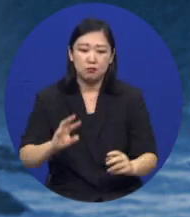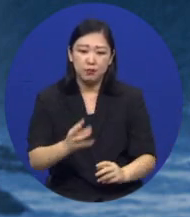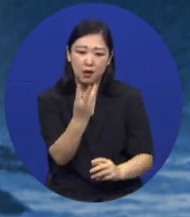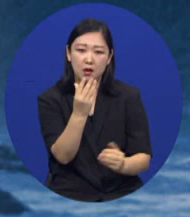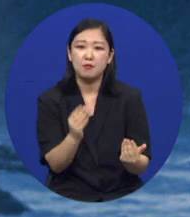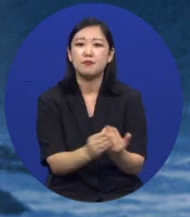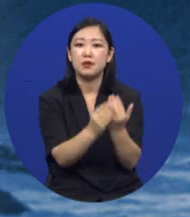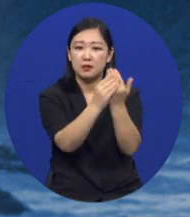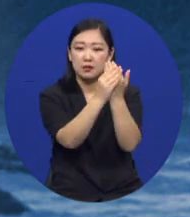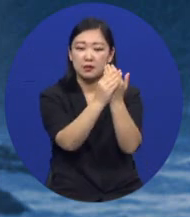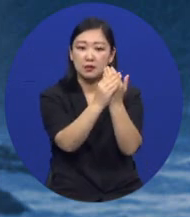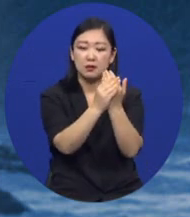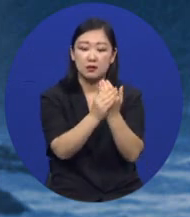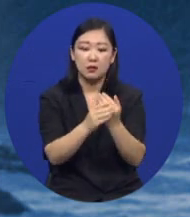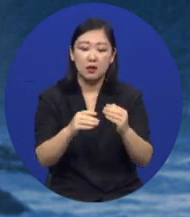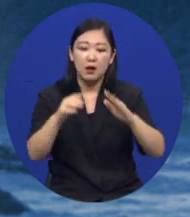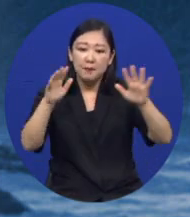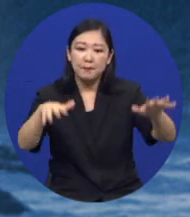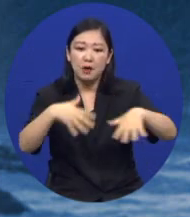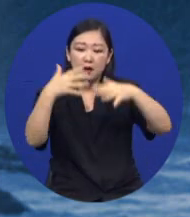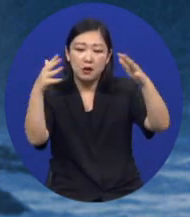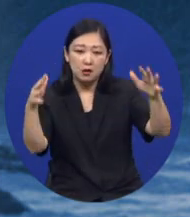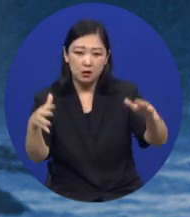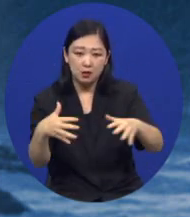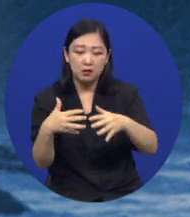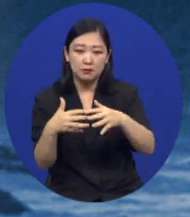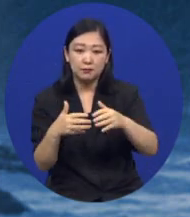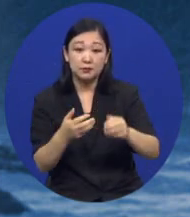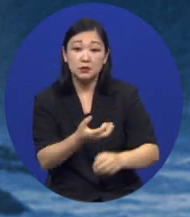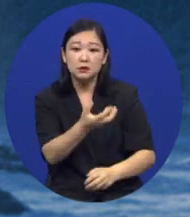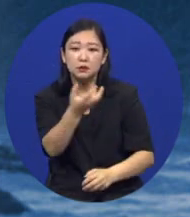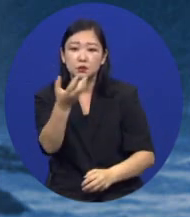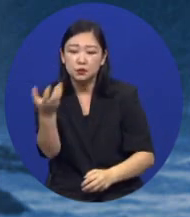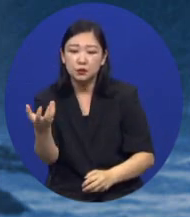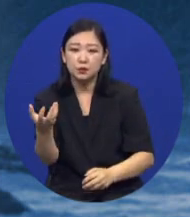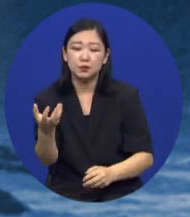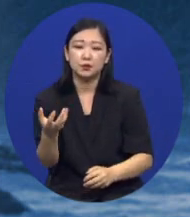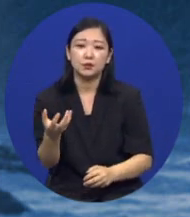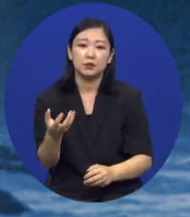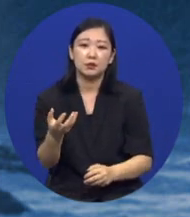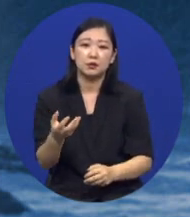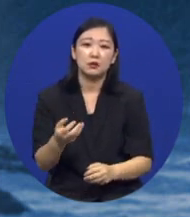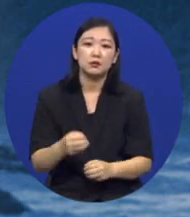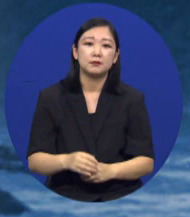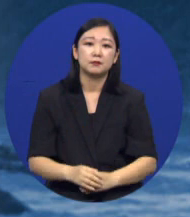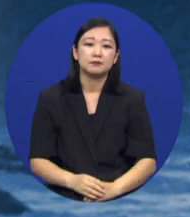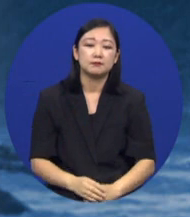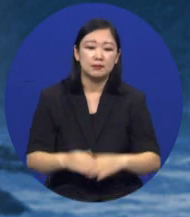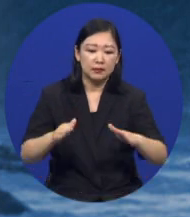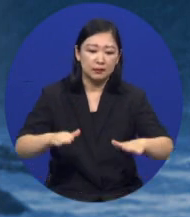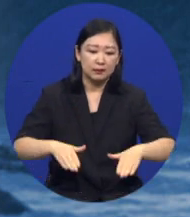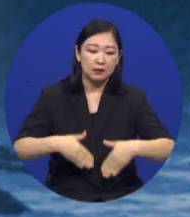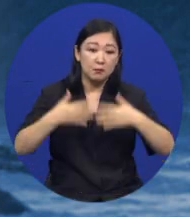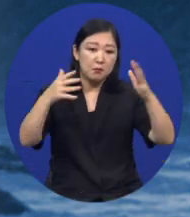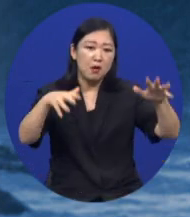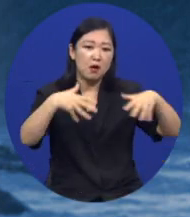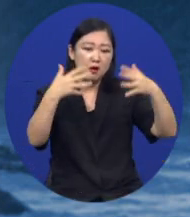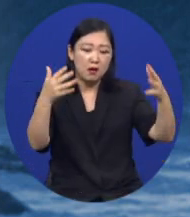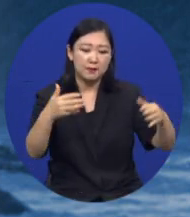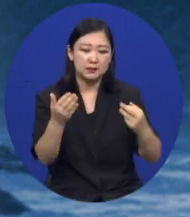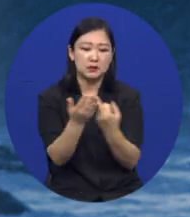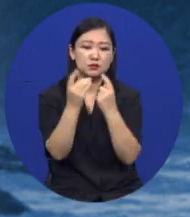발달했습니다. 이 태풍은 바다에서 바람을 타고 이동하는데요. 북태평양 고기압의 가장자리에 따라서 남서풍을 타고